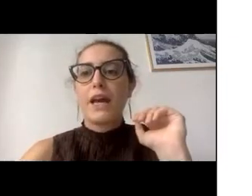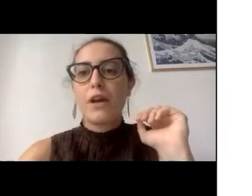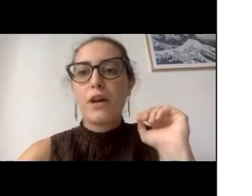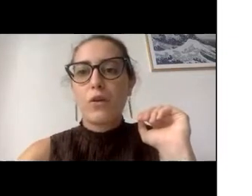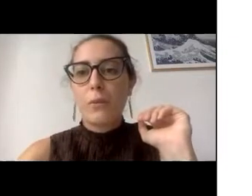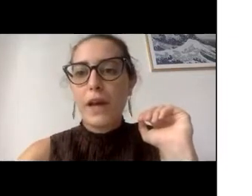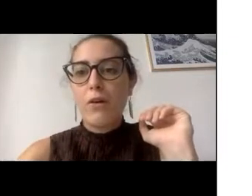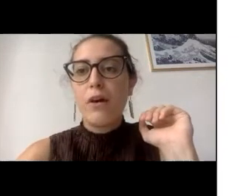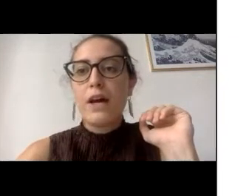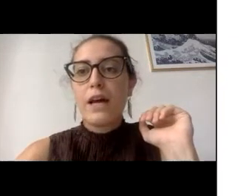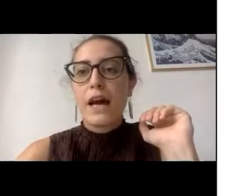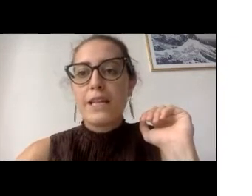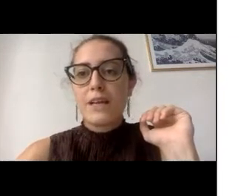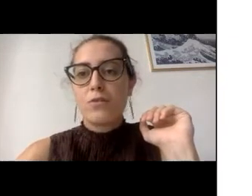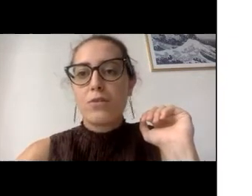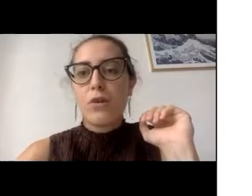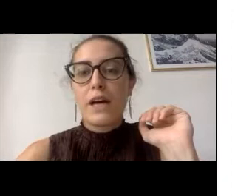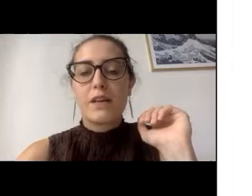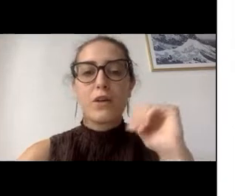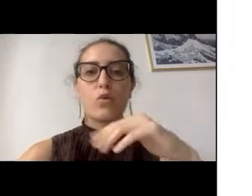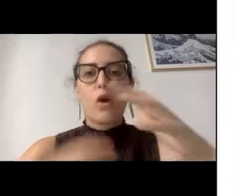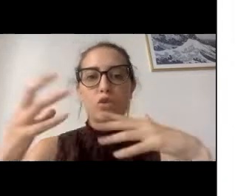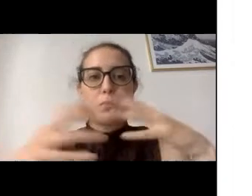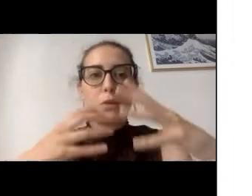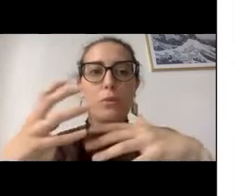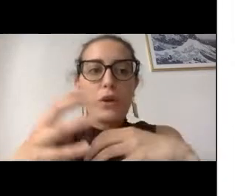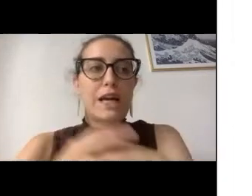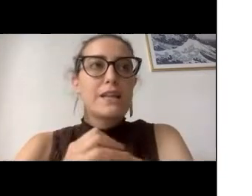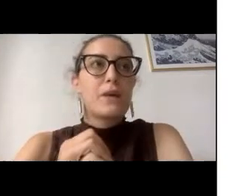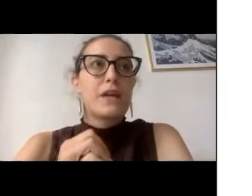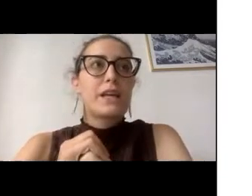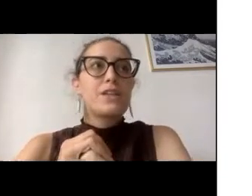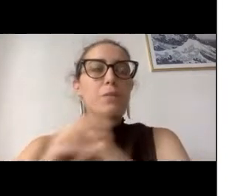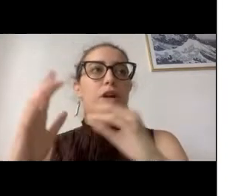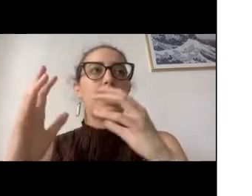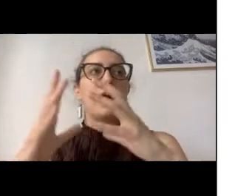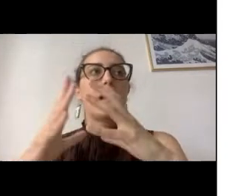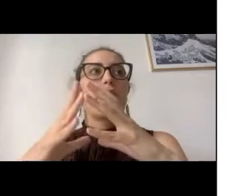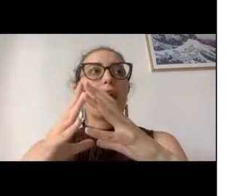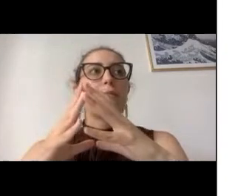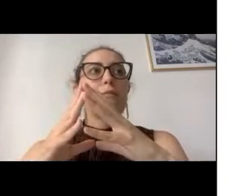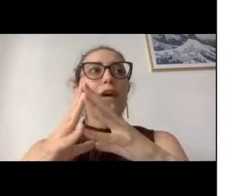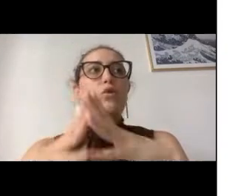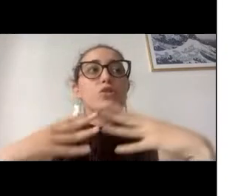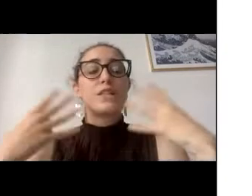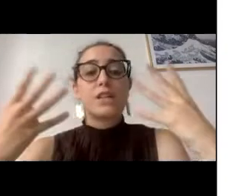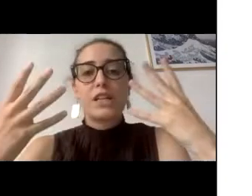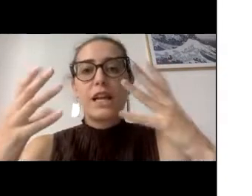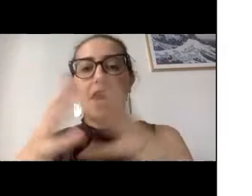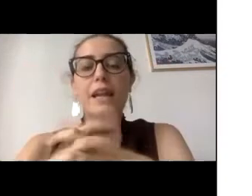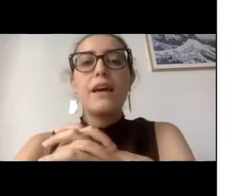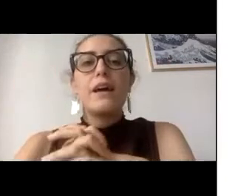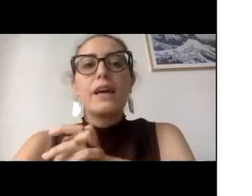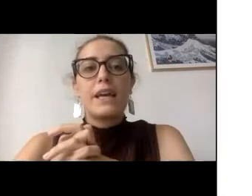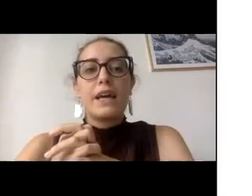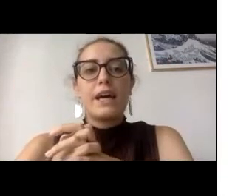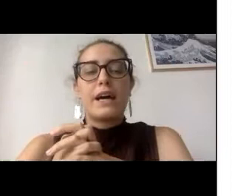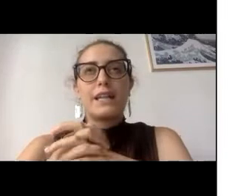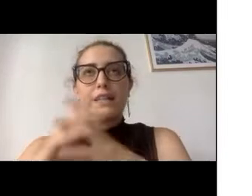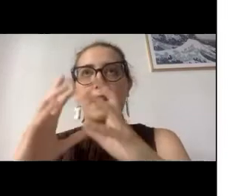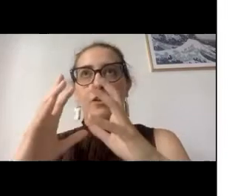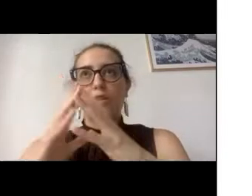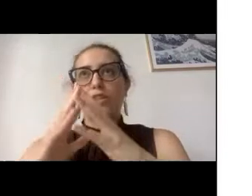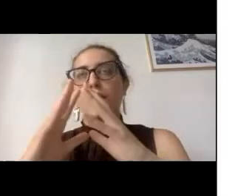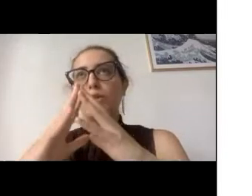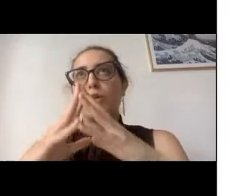immobiliare europeo ha iniziato ad avere un ruolo sempre più importante perché diciamo che è conoscenza generale che